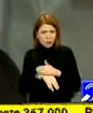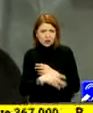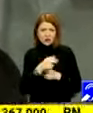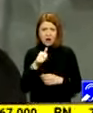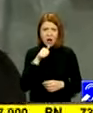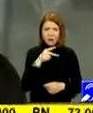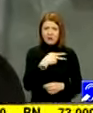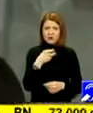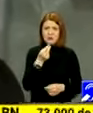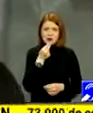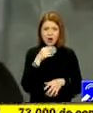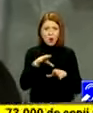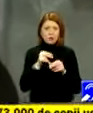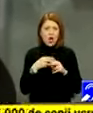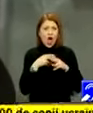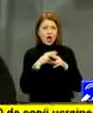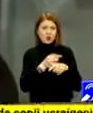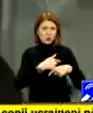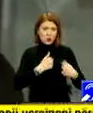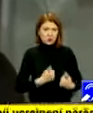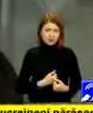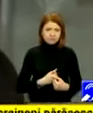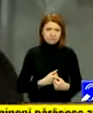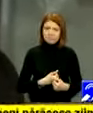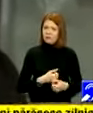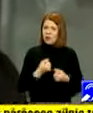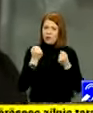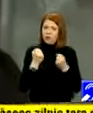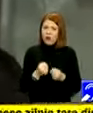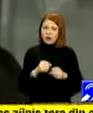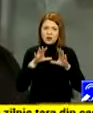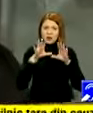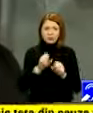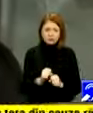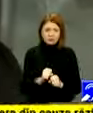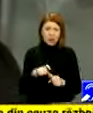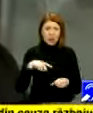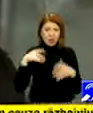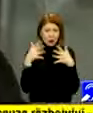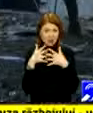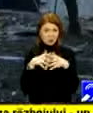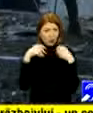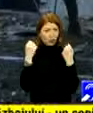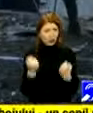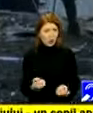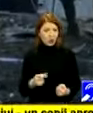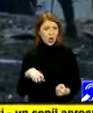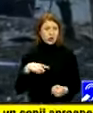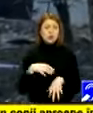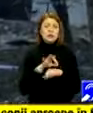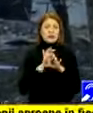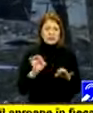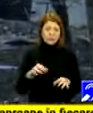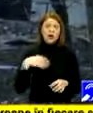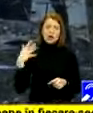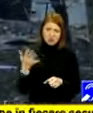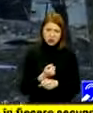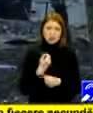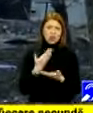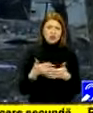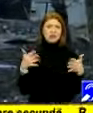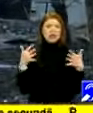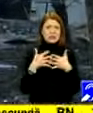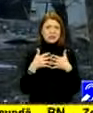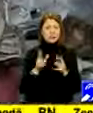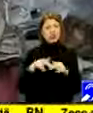mâncare. Au primit ajutoare umanitare, dar se ajunge foarte greu la ei. E război, e greu. Sunt convinsă că vom câștiga acest război.